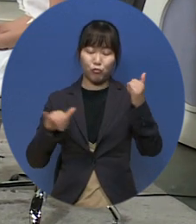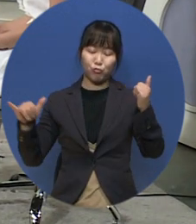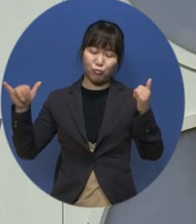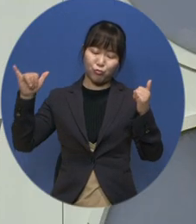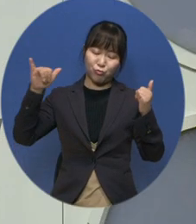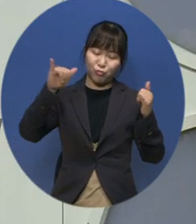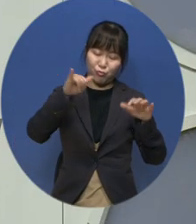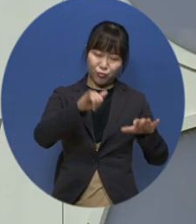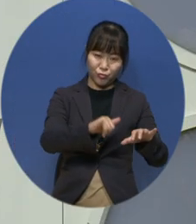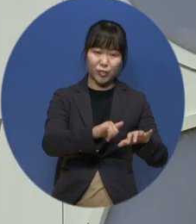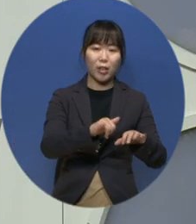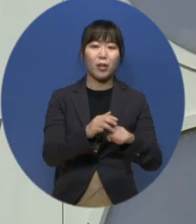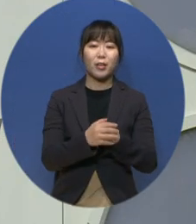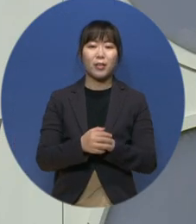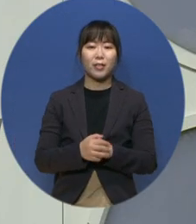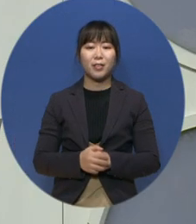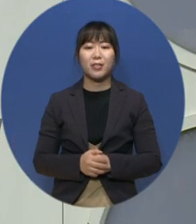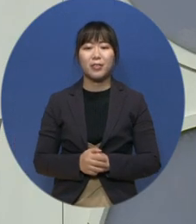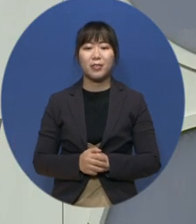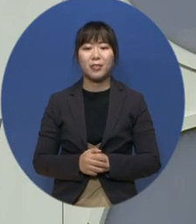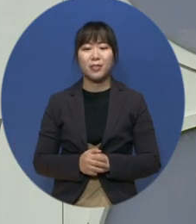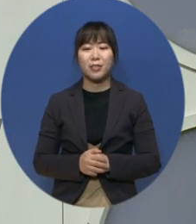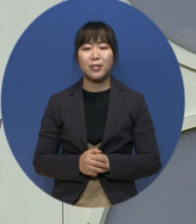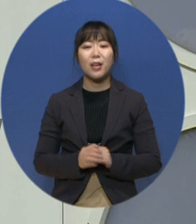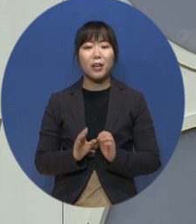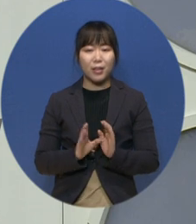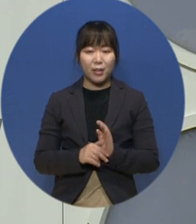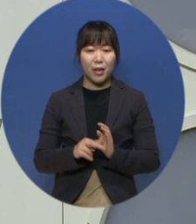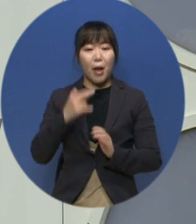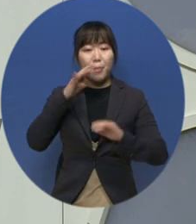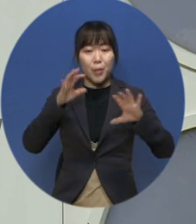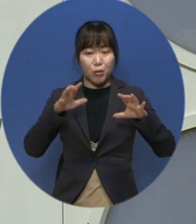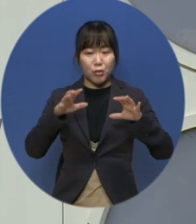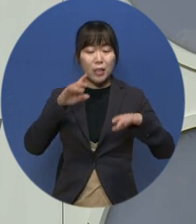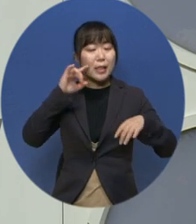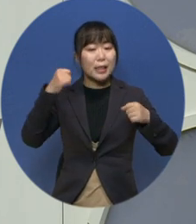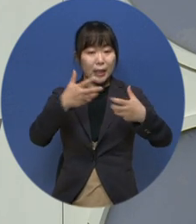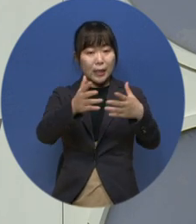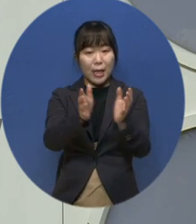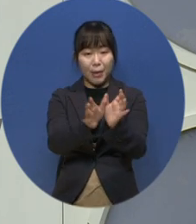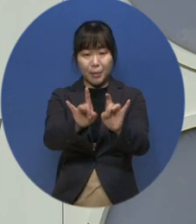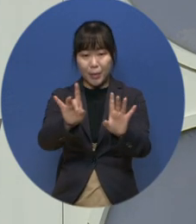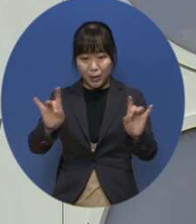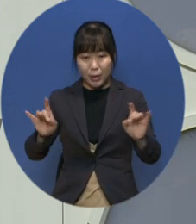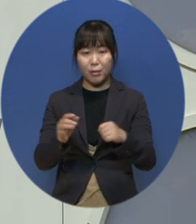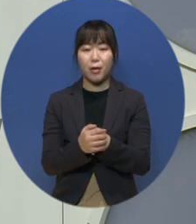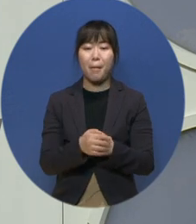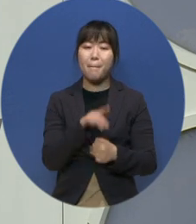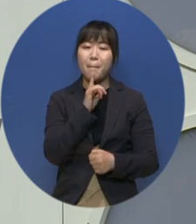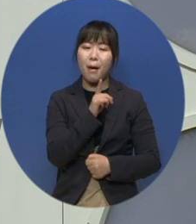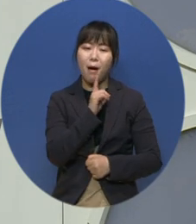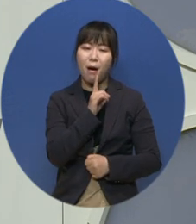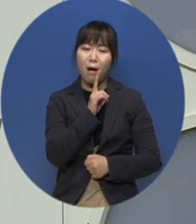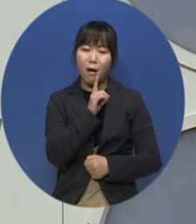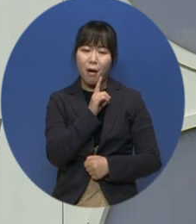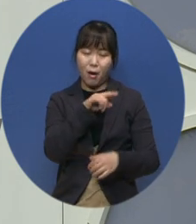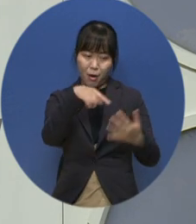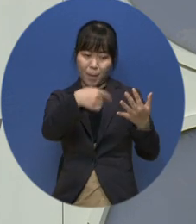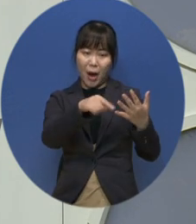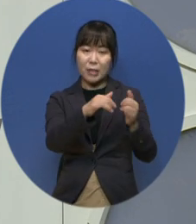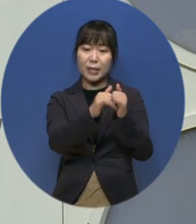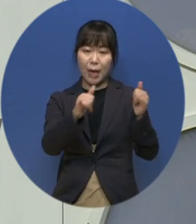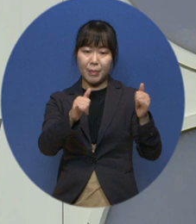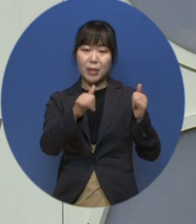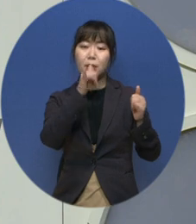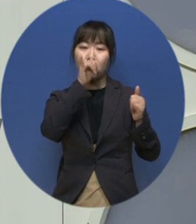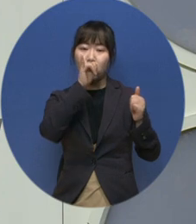거잖아요. 네. 한 번은 어떤 일이 있었냐면 미국은 극단마다 그 언어를 코치하는 사람이 따로